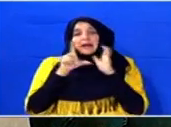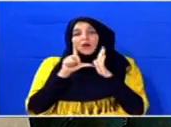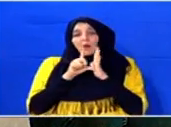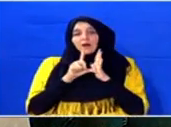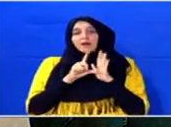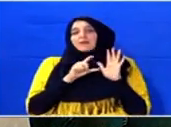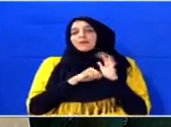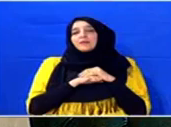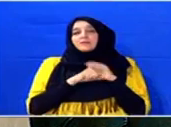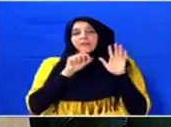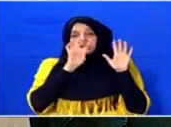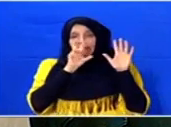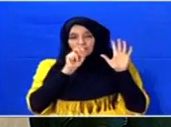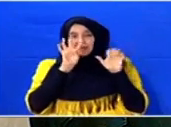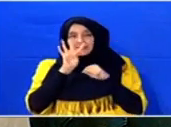القاضي